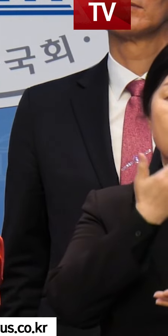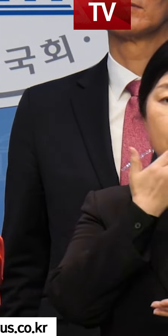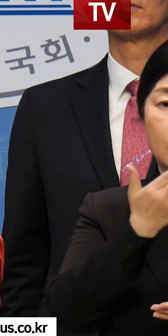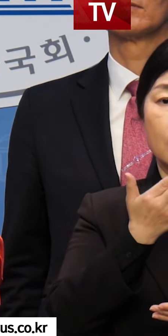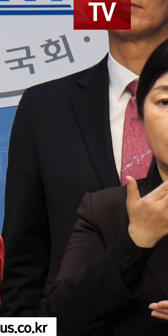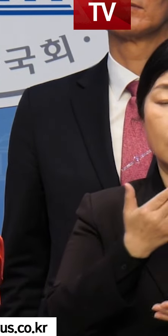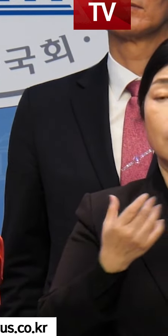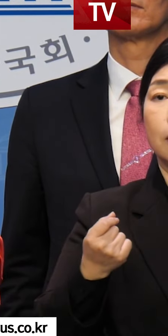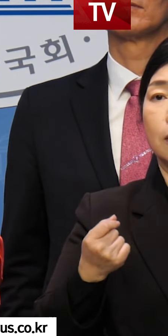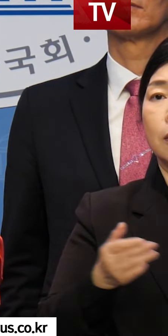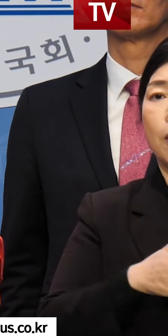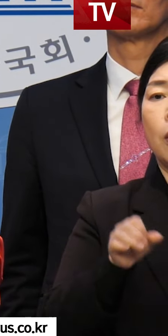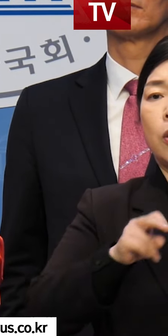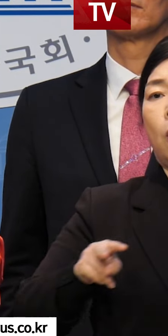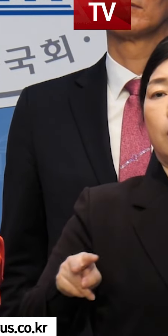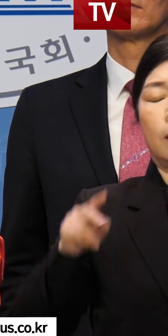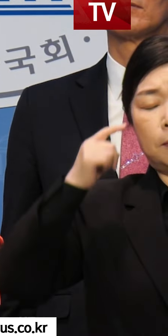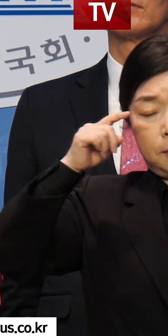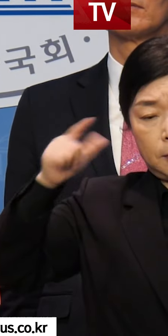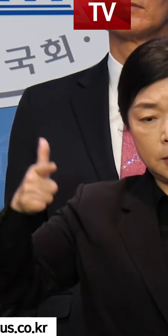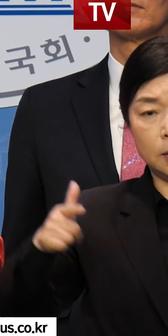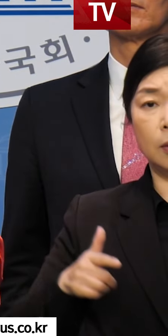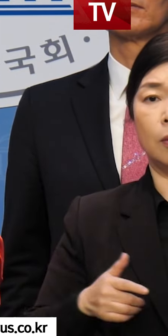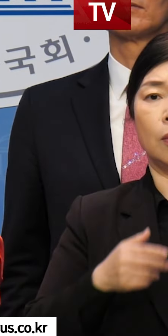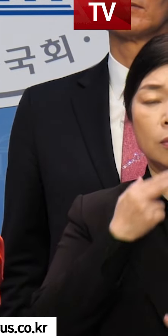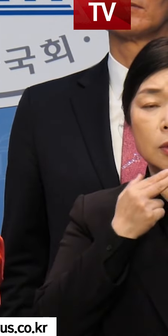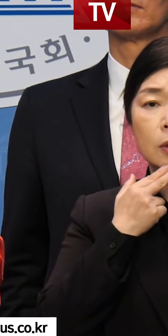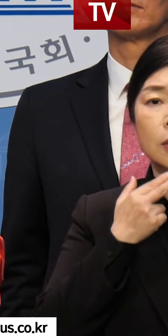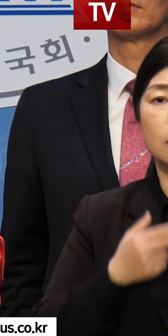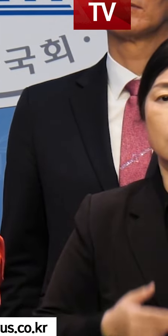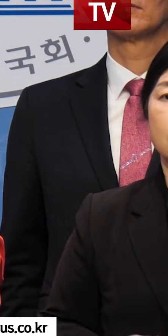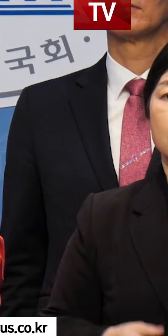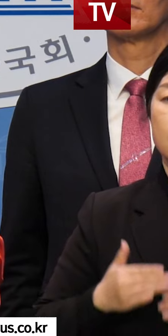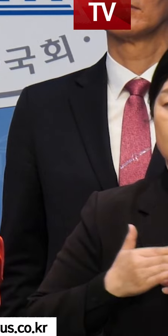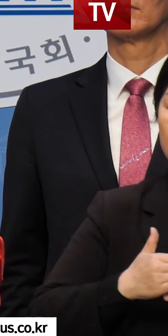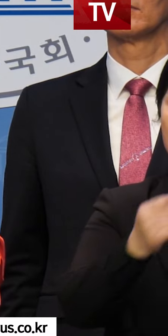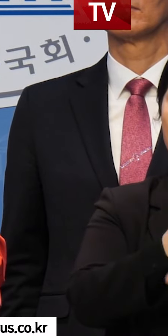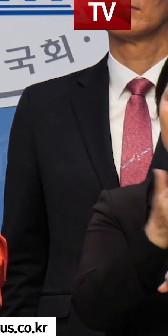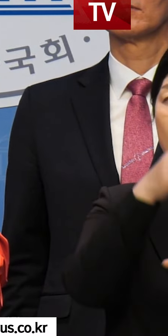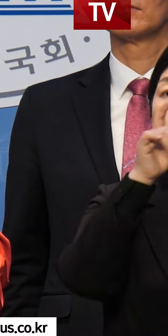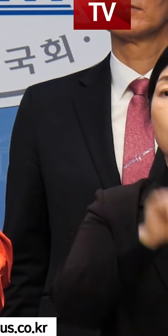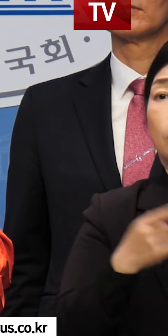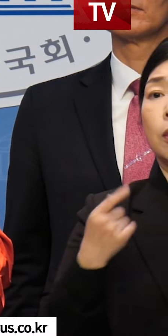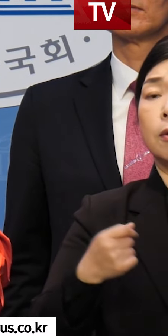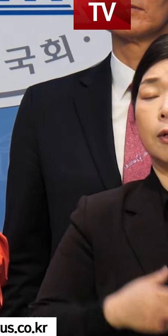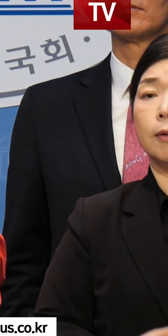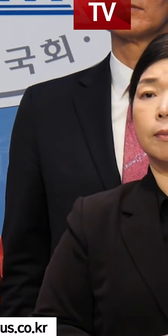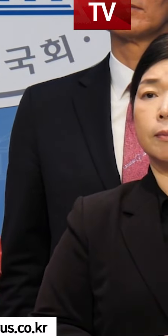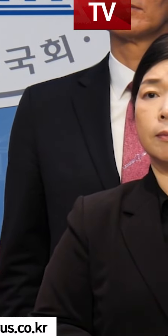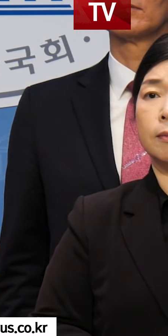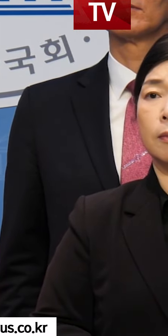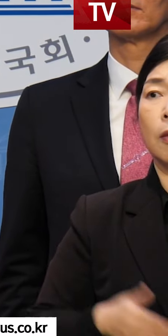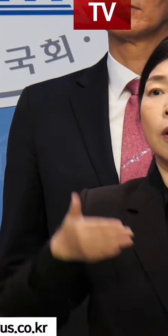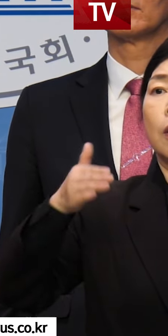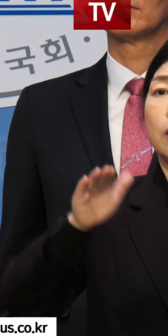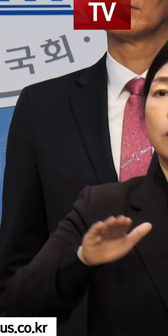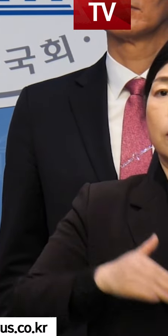것으로 여야의 이견 없이 추진되어야 할 목표입니다.